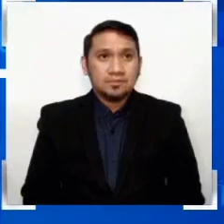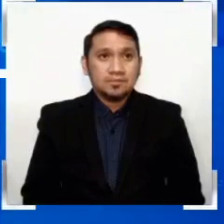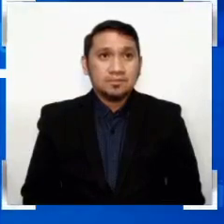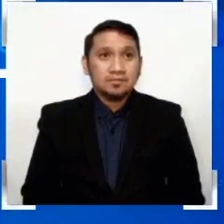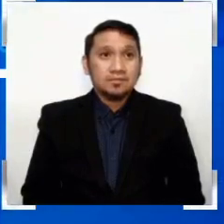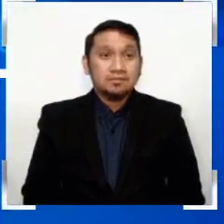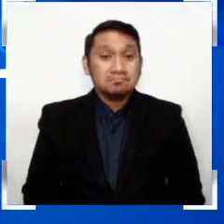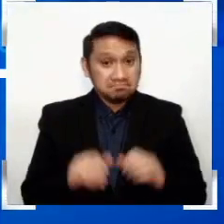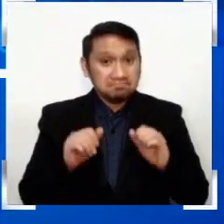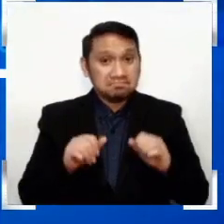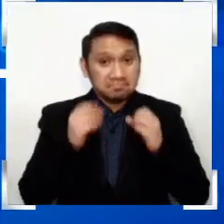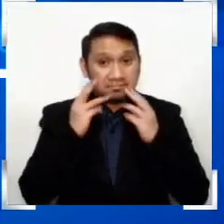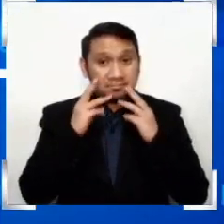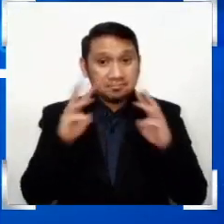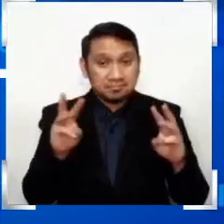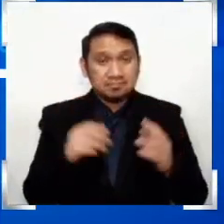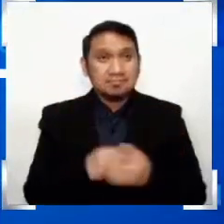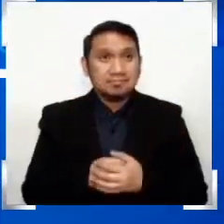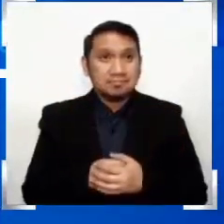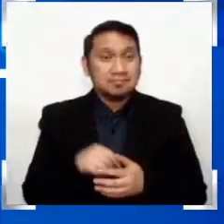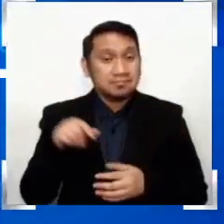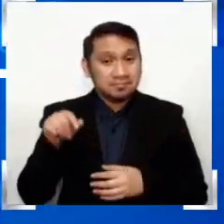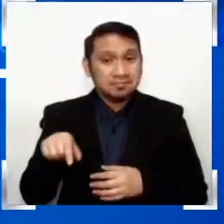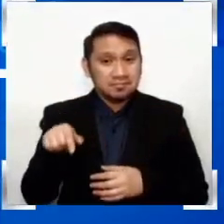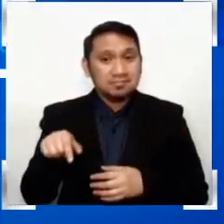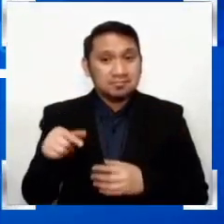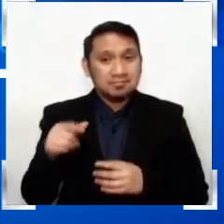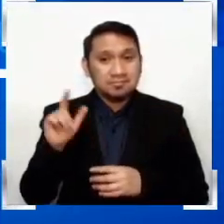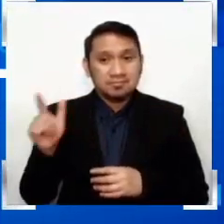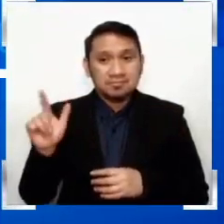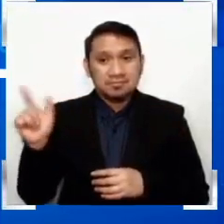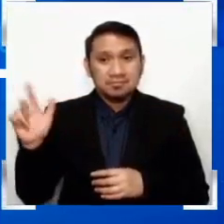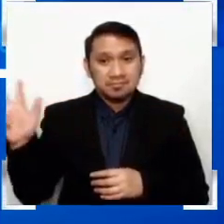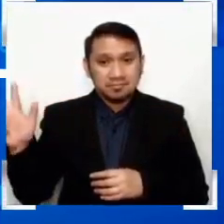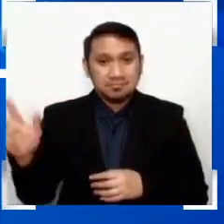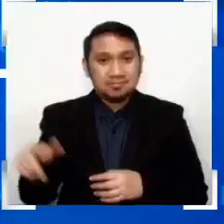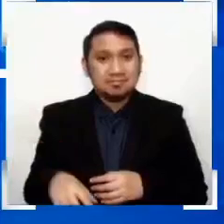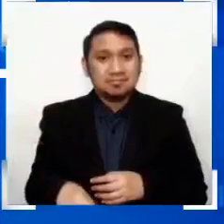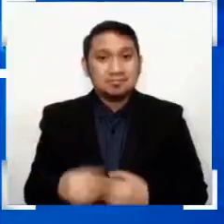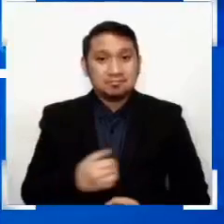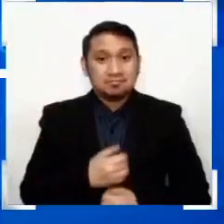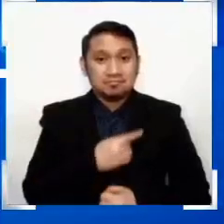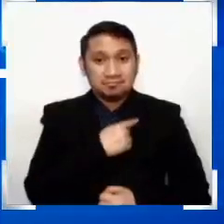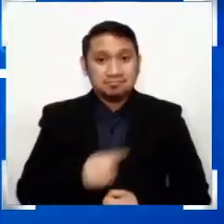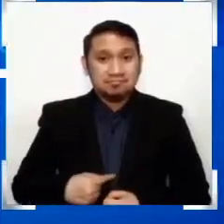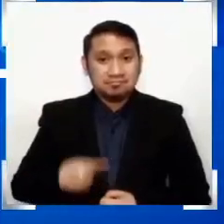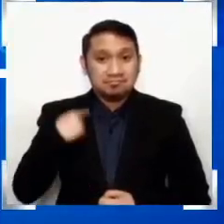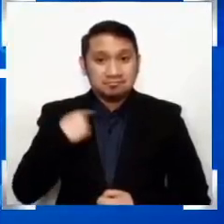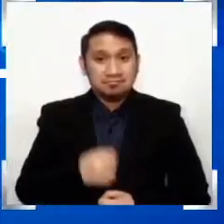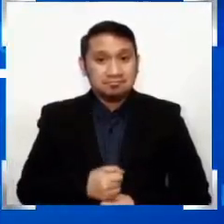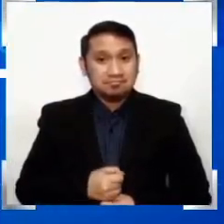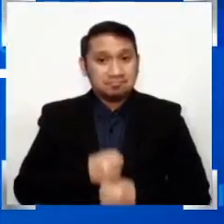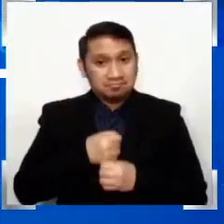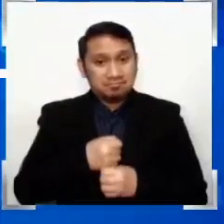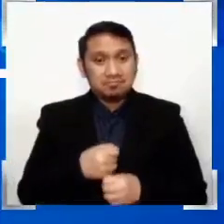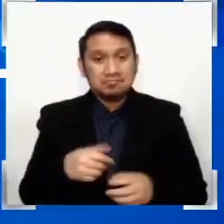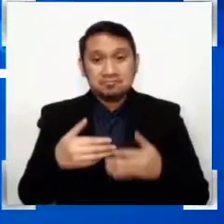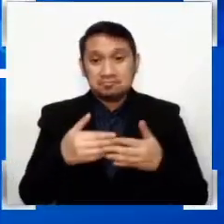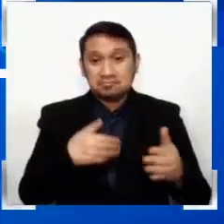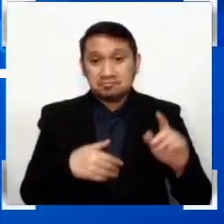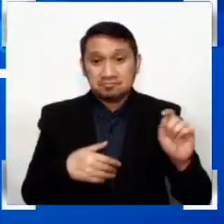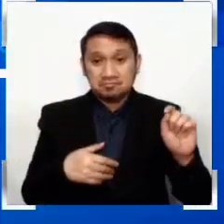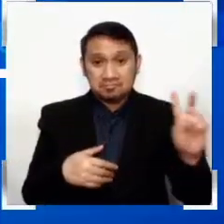Mapapanood na sa second quarter ng 2023 ang Voltes 5 Legacy. Pero bago sa TV screens,